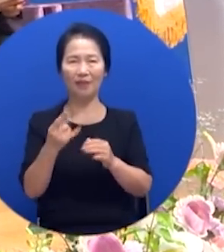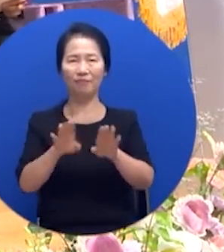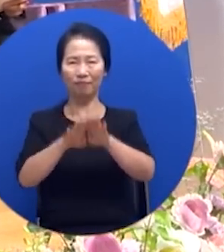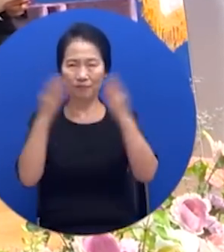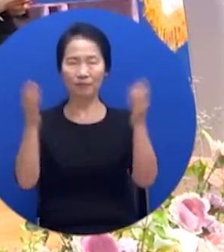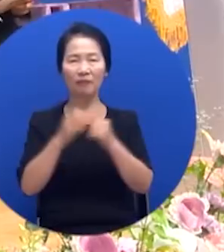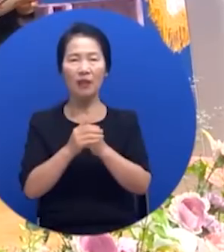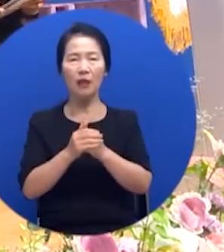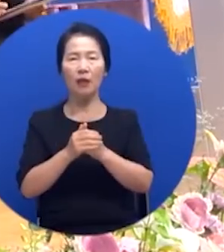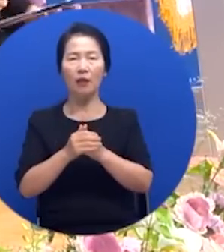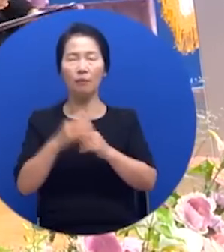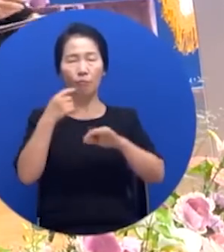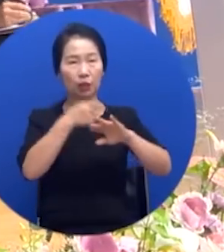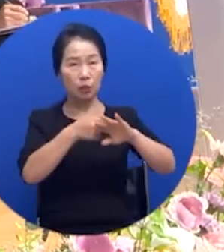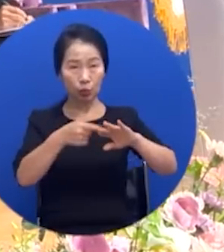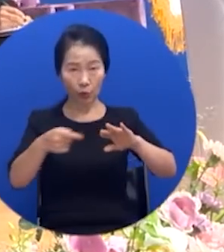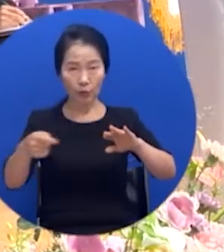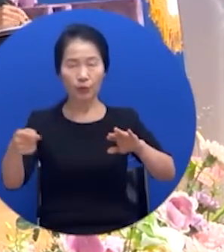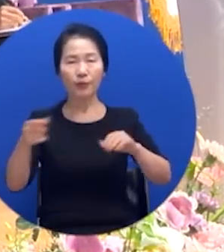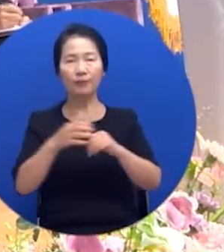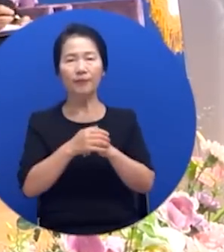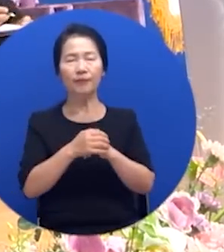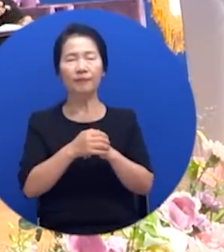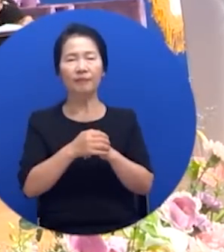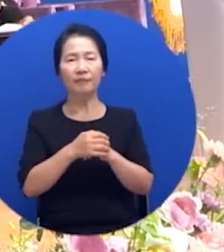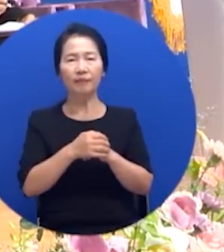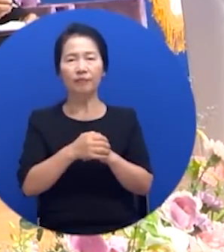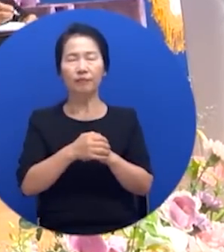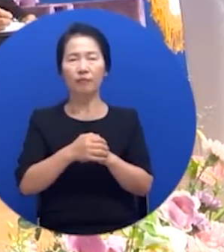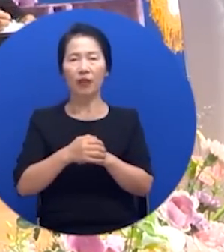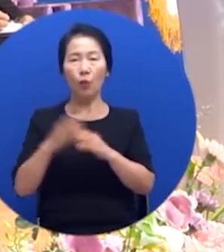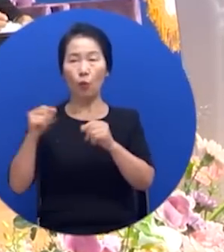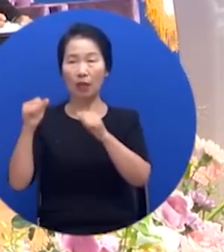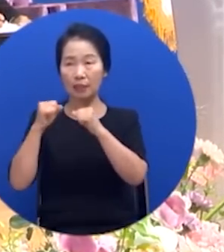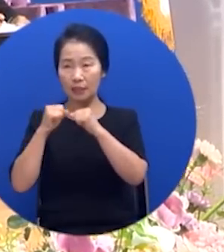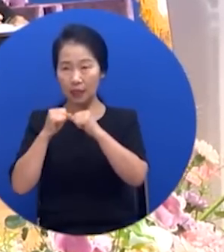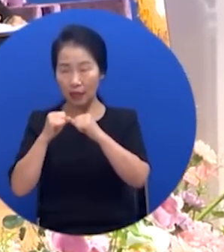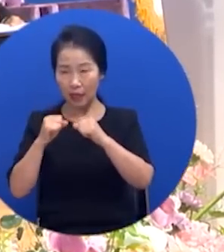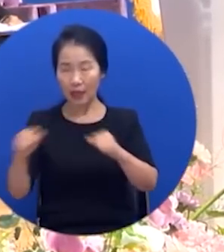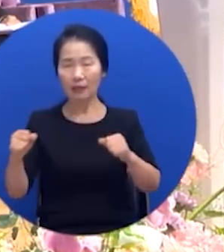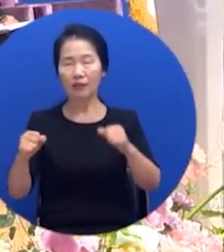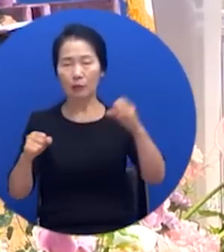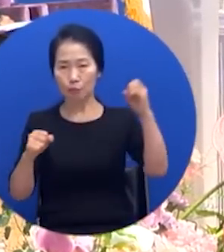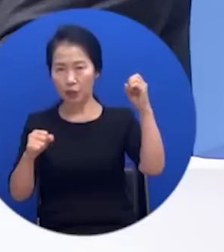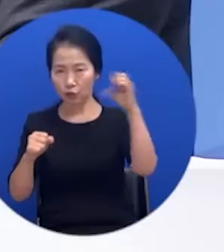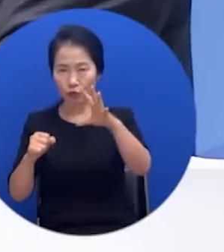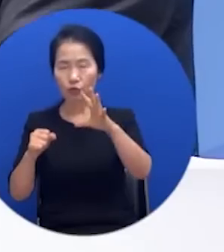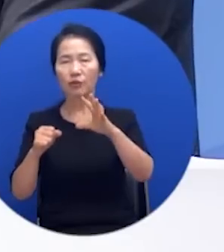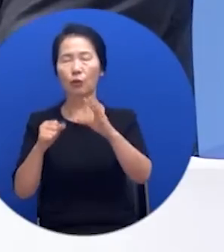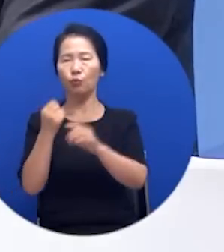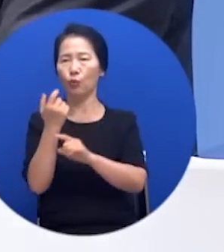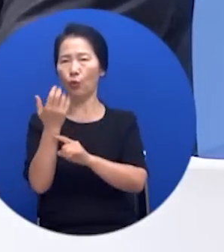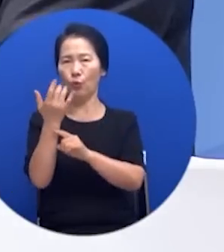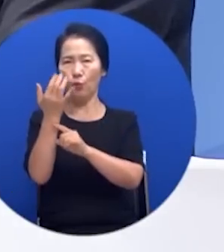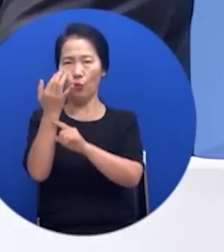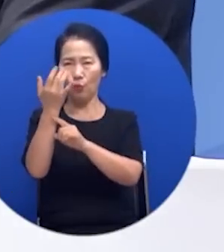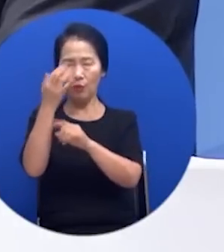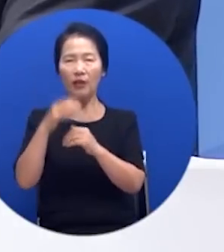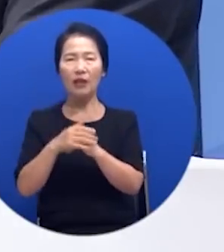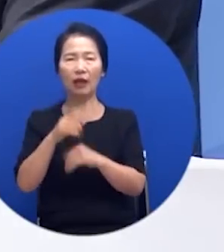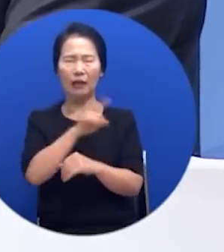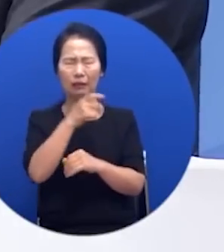국가조찬기도회는 민족의 광야를 비추는 거룩한 촛대의 사명을 감당하여 온 우리나라의 가장 큰